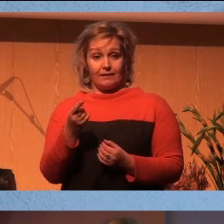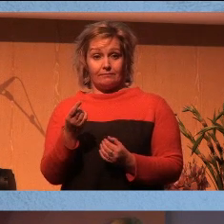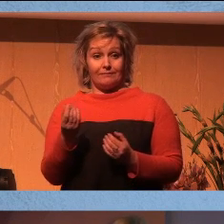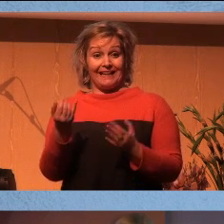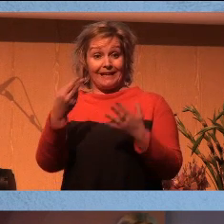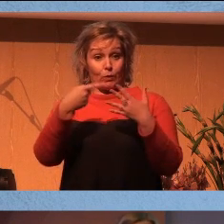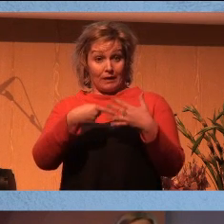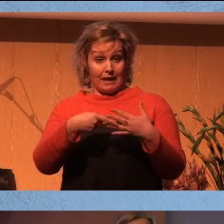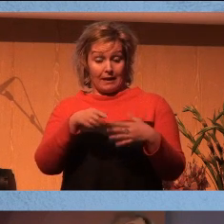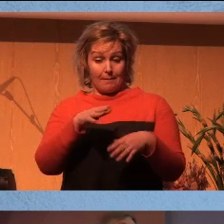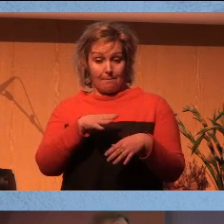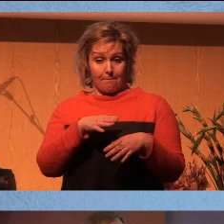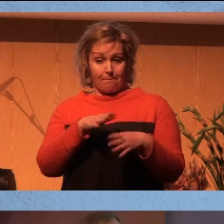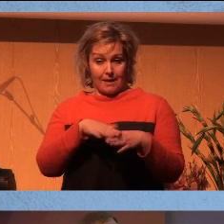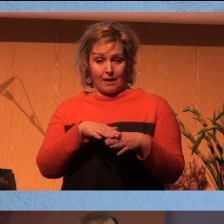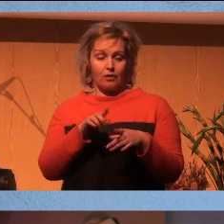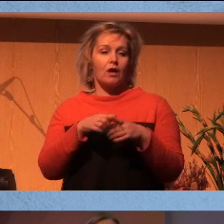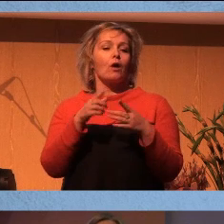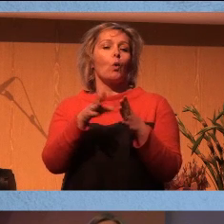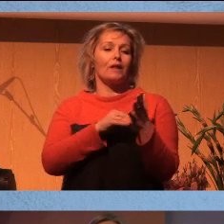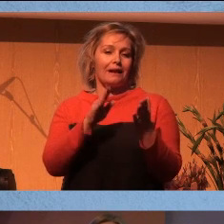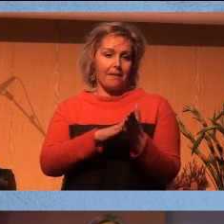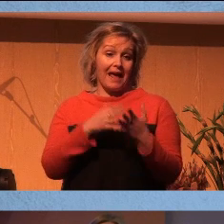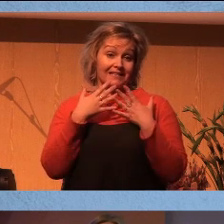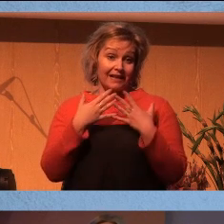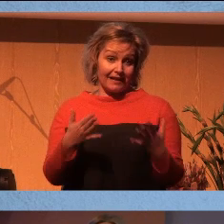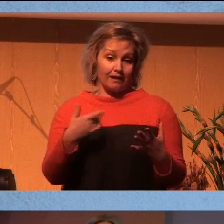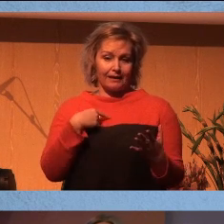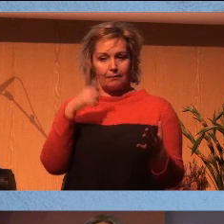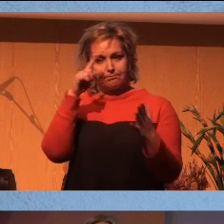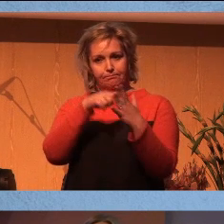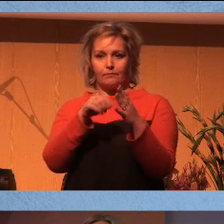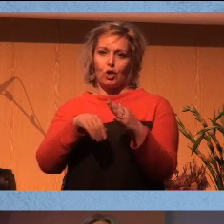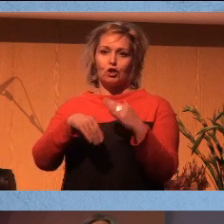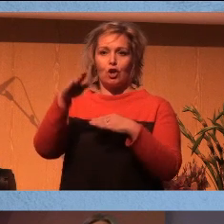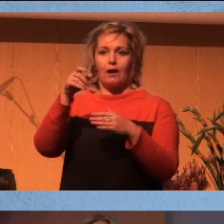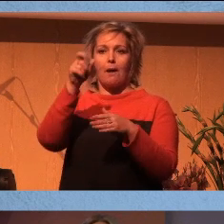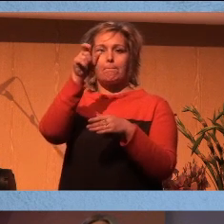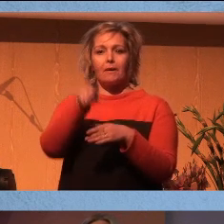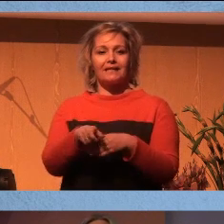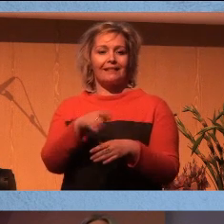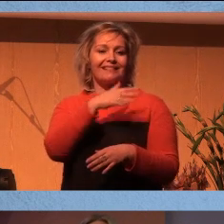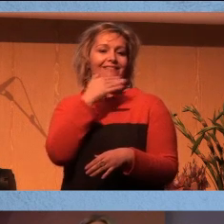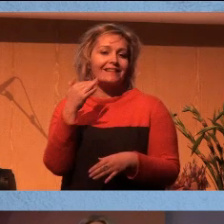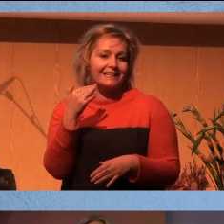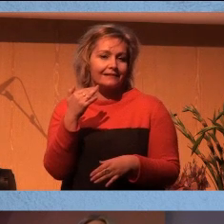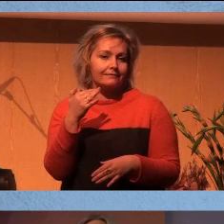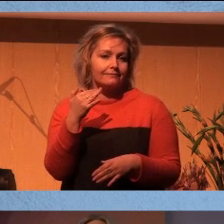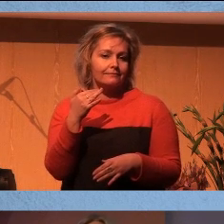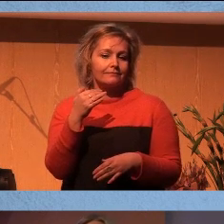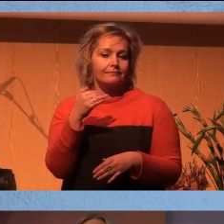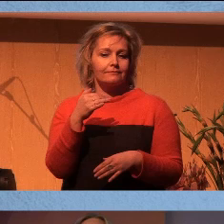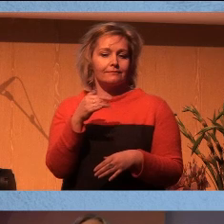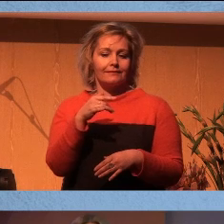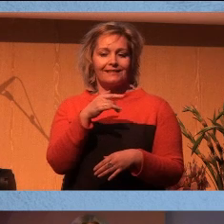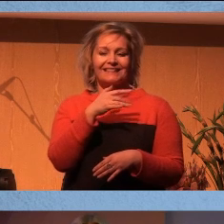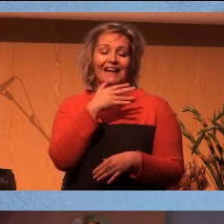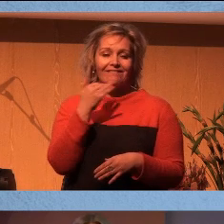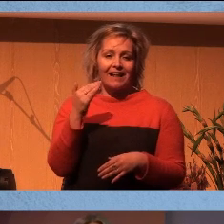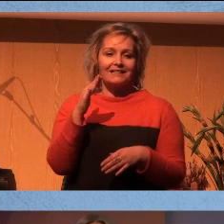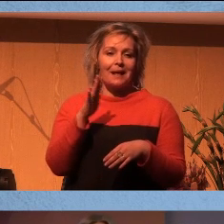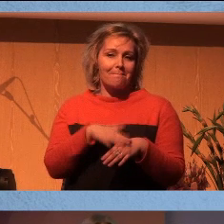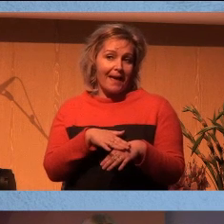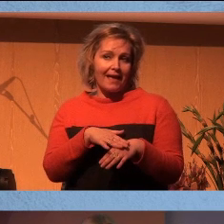med, generelt sett, at vi oppnår en større pasienttilfredshet, at pasienten mer tilfreds